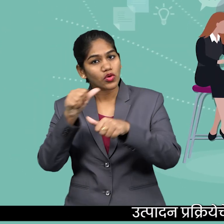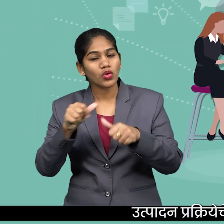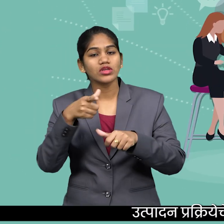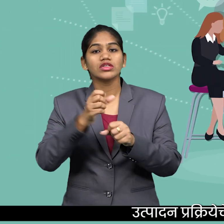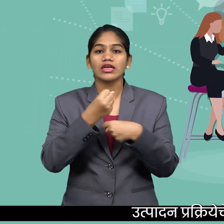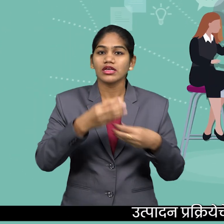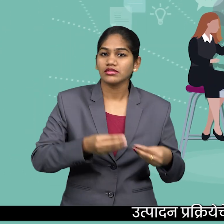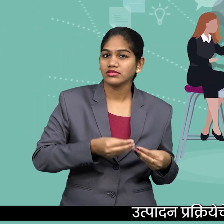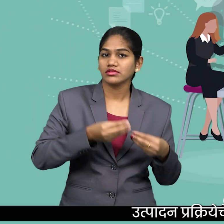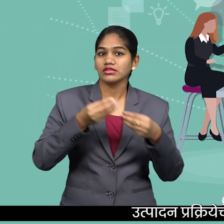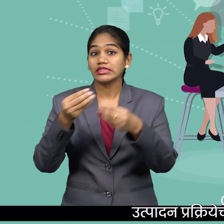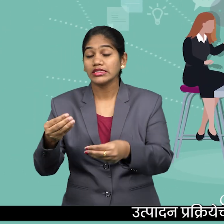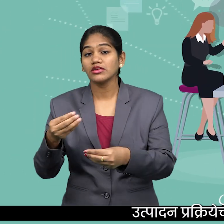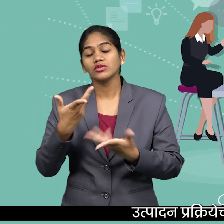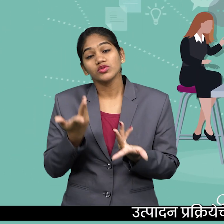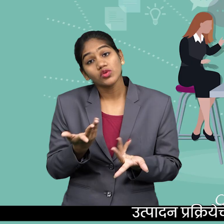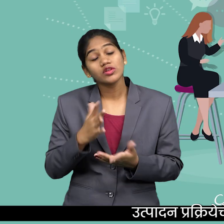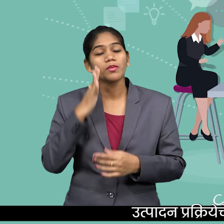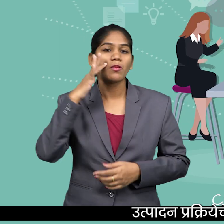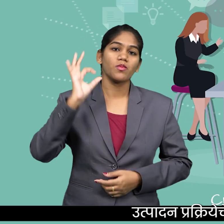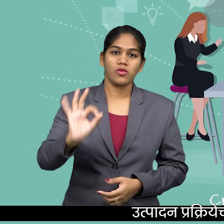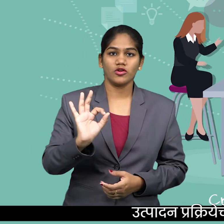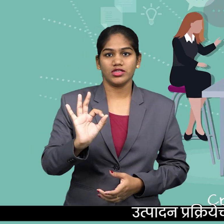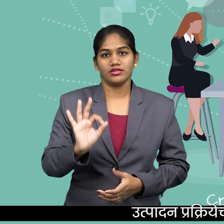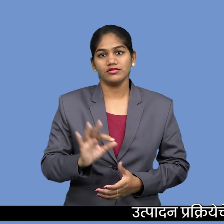उत्पादन प्रक्रियेचे ज्ञान देखील आवश्यक आहे.